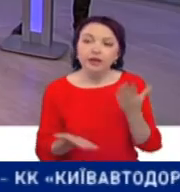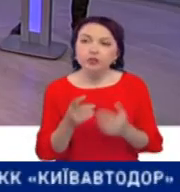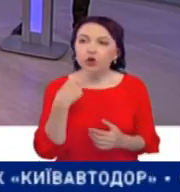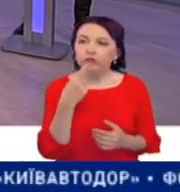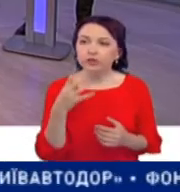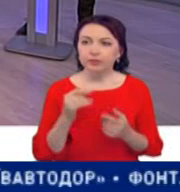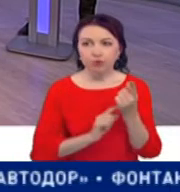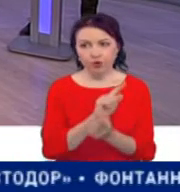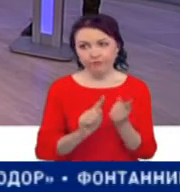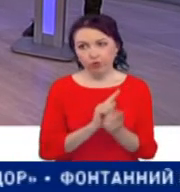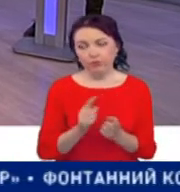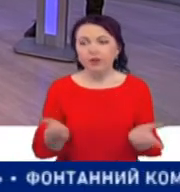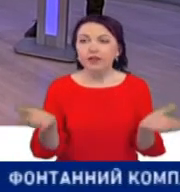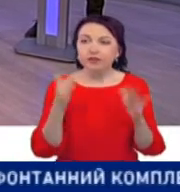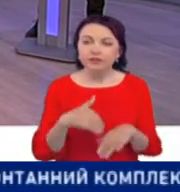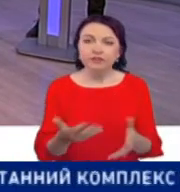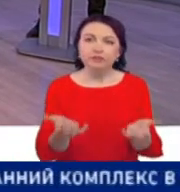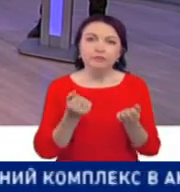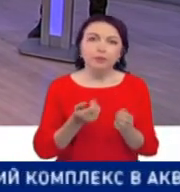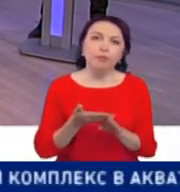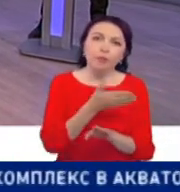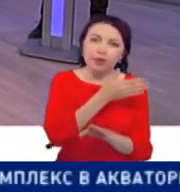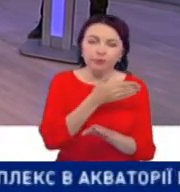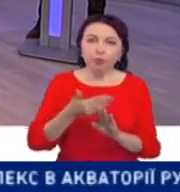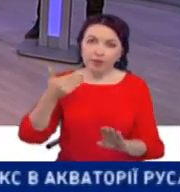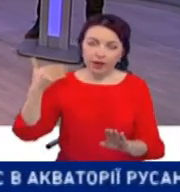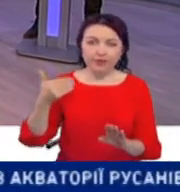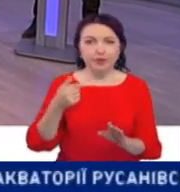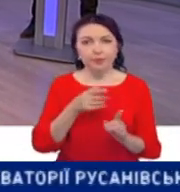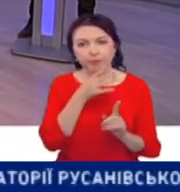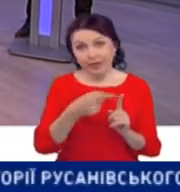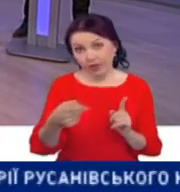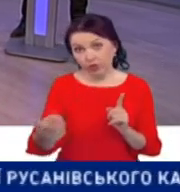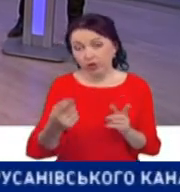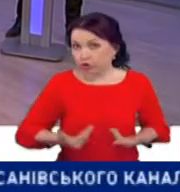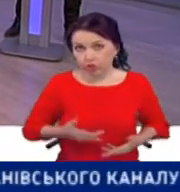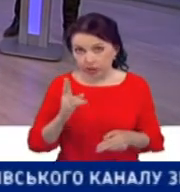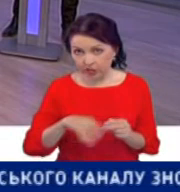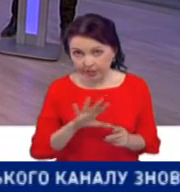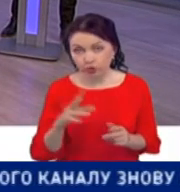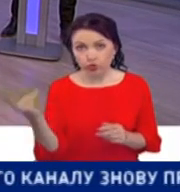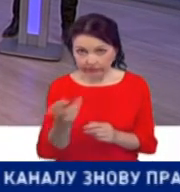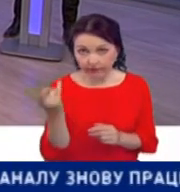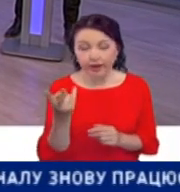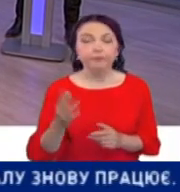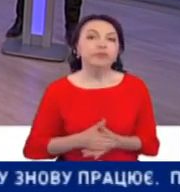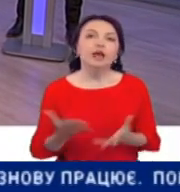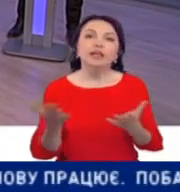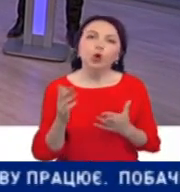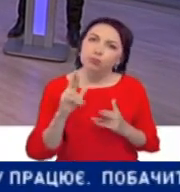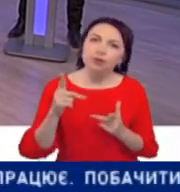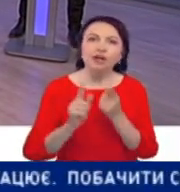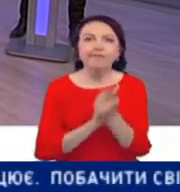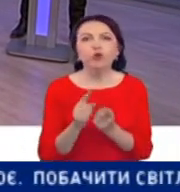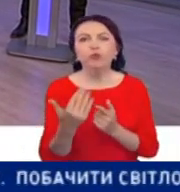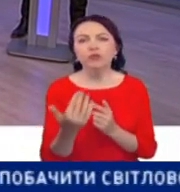реформи, ну, давайте візьмемо і попередні періоди, в нас ж життя ж то не закінчується, правда, воно ж триває. От яку б реформу ви б